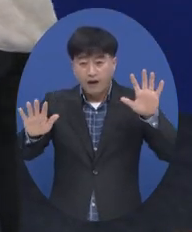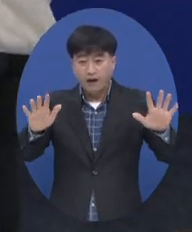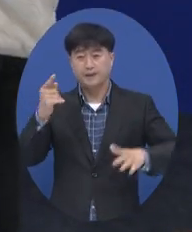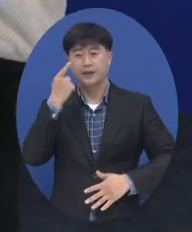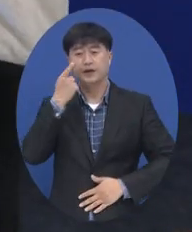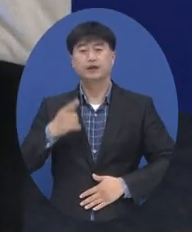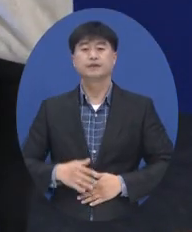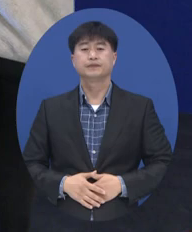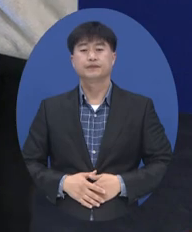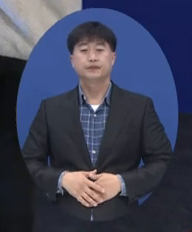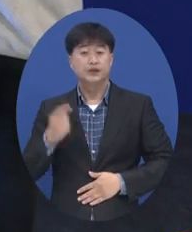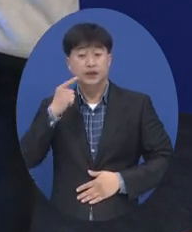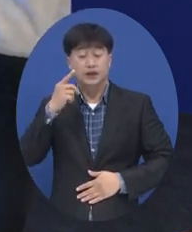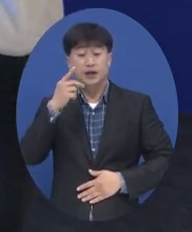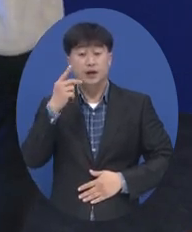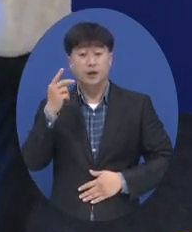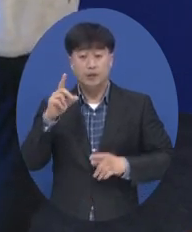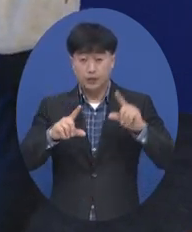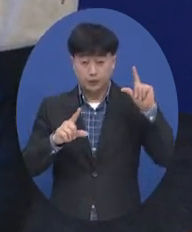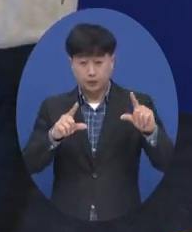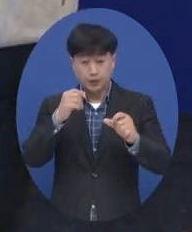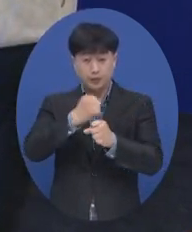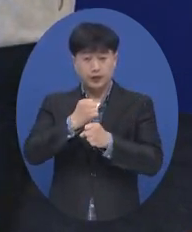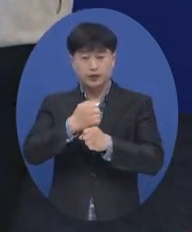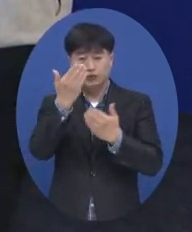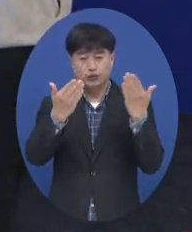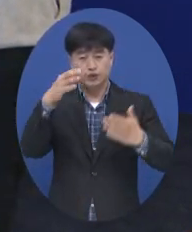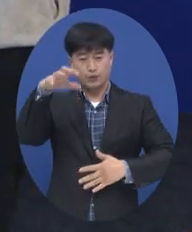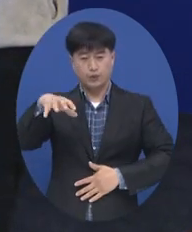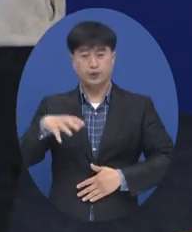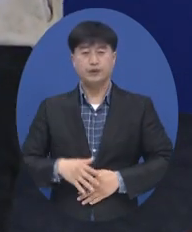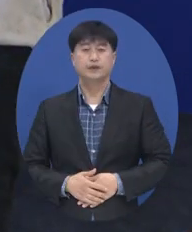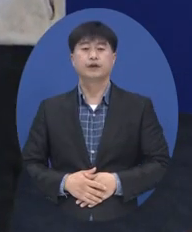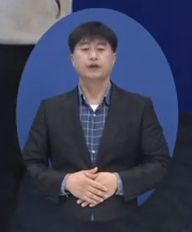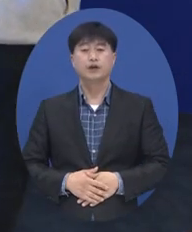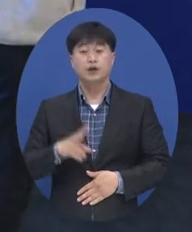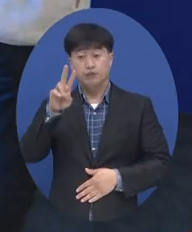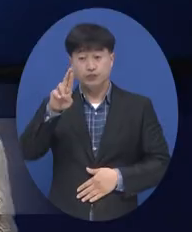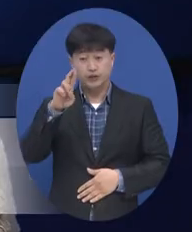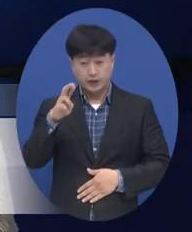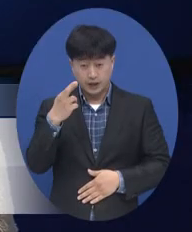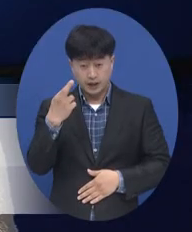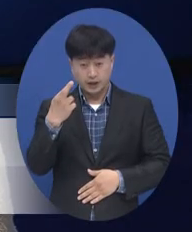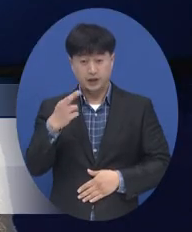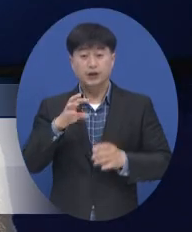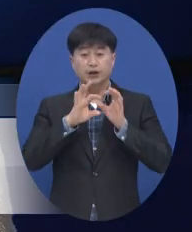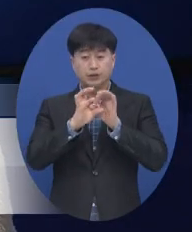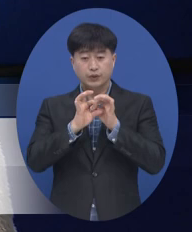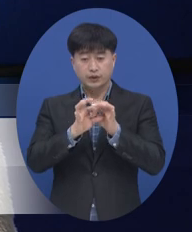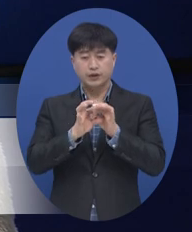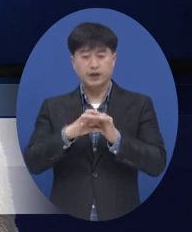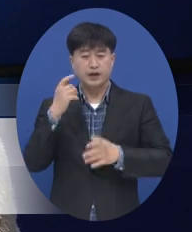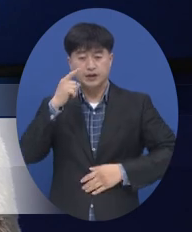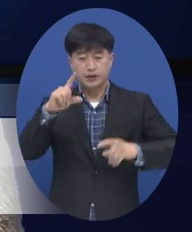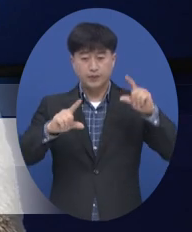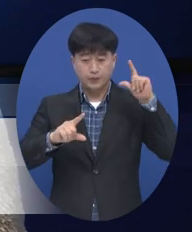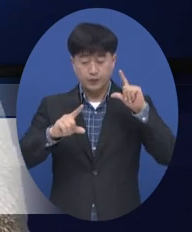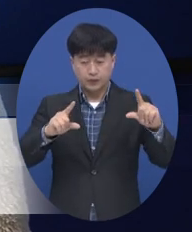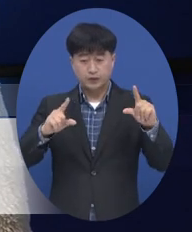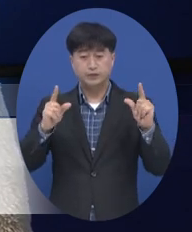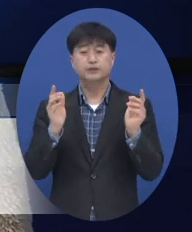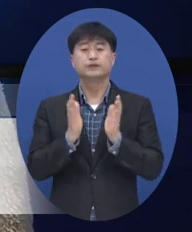만져봅니다. 가상현실로 구현해낸 전시 공간입니다. VR을 통해서